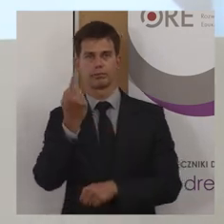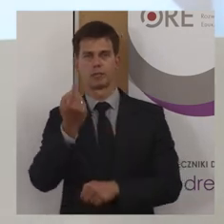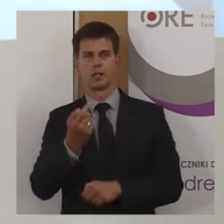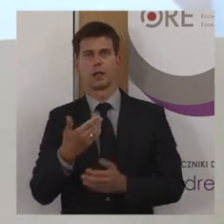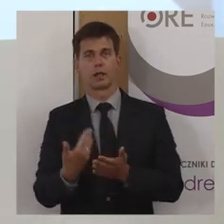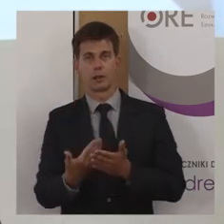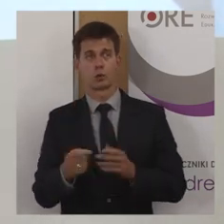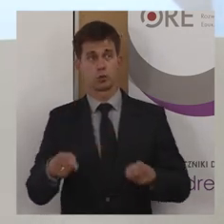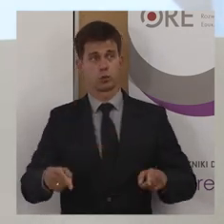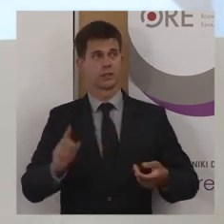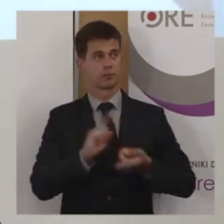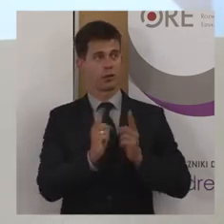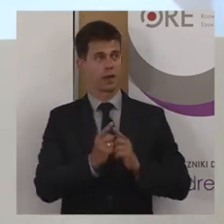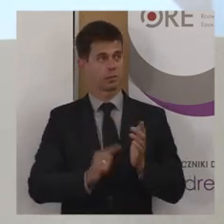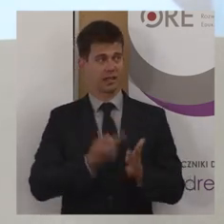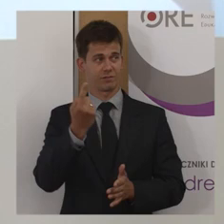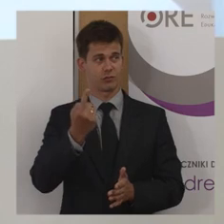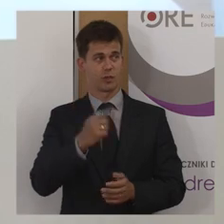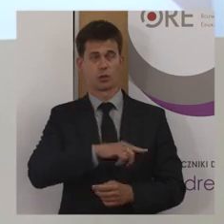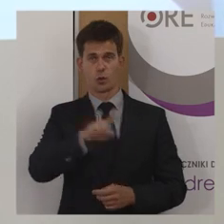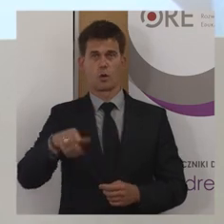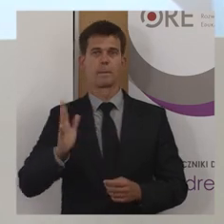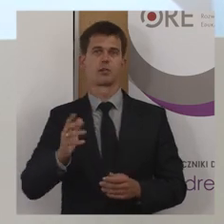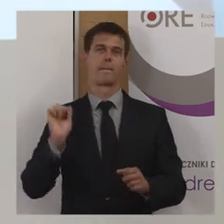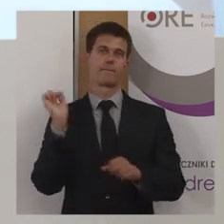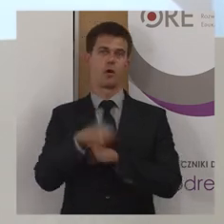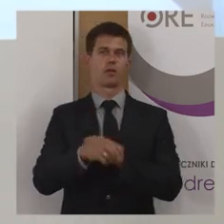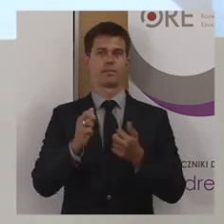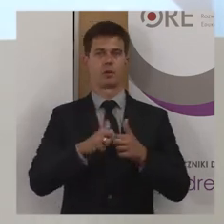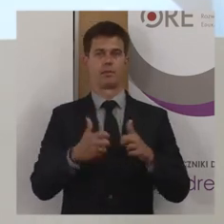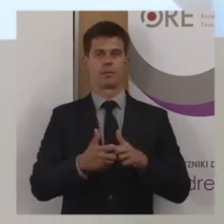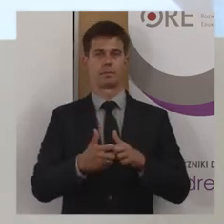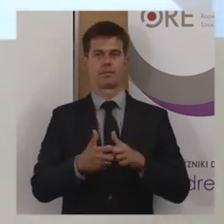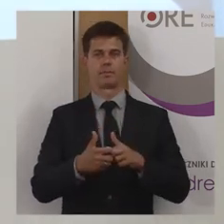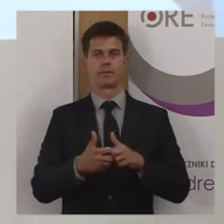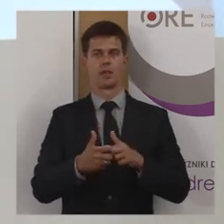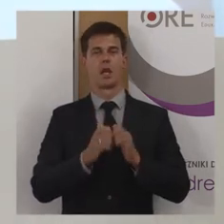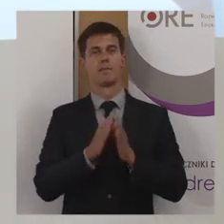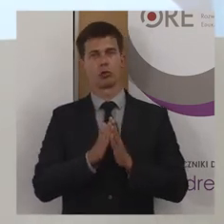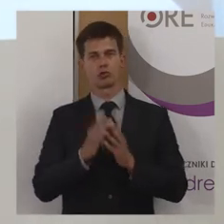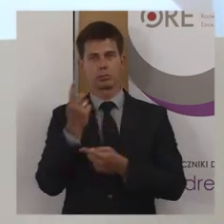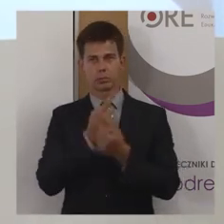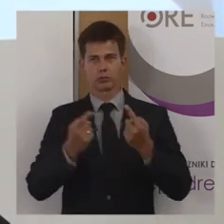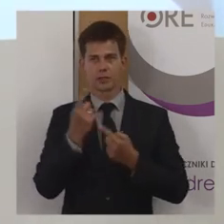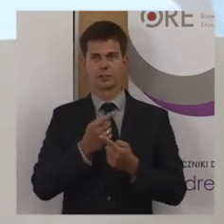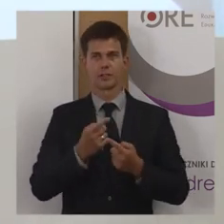spotkanie otwiera taką drogę, żebyśmy te problemy zaczęli pokonywać. I proszę traktować to, że